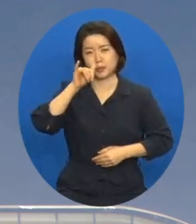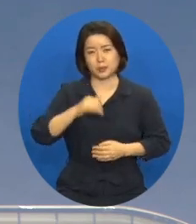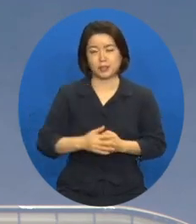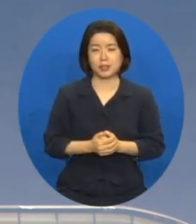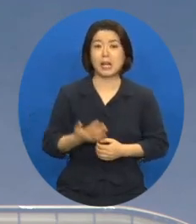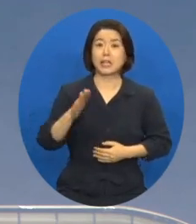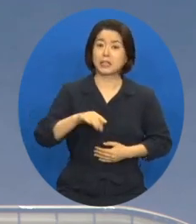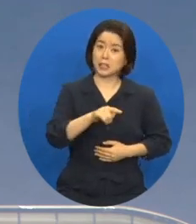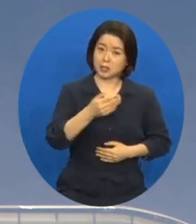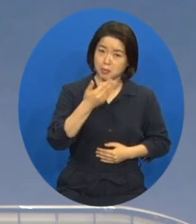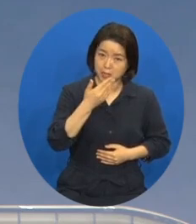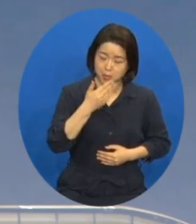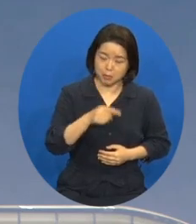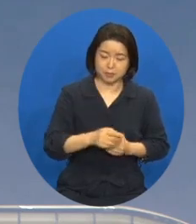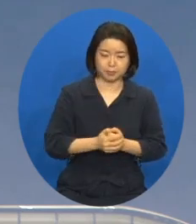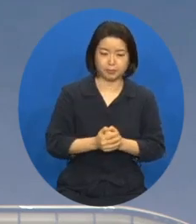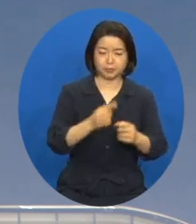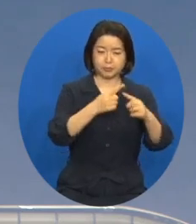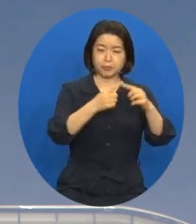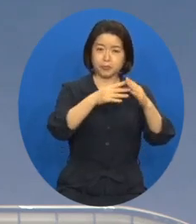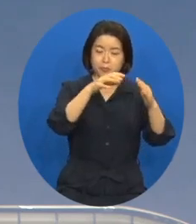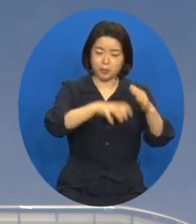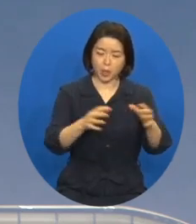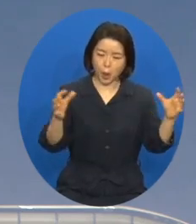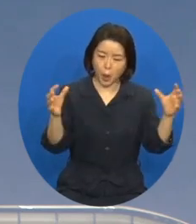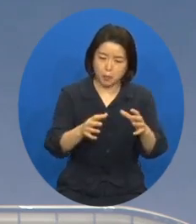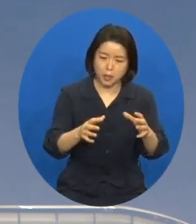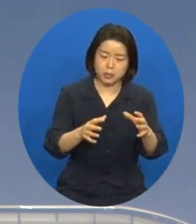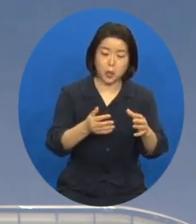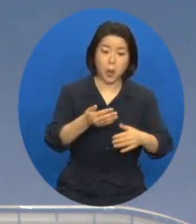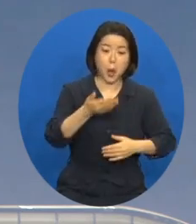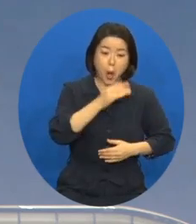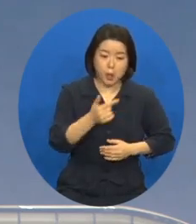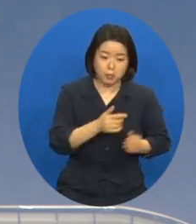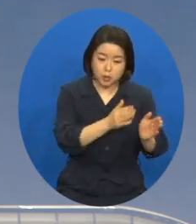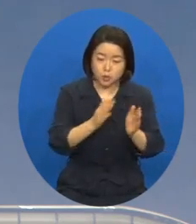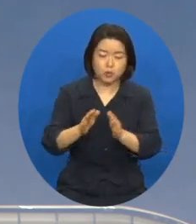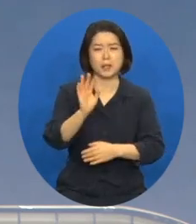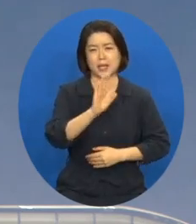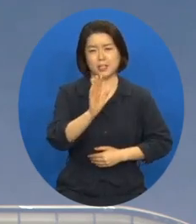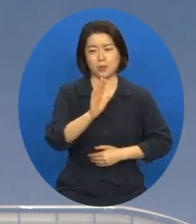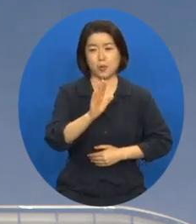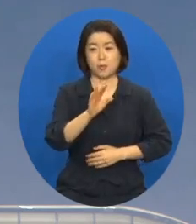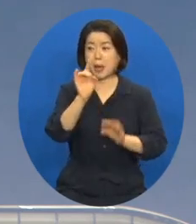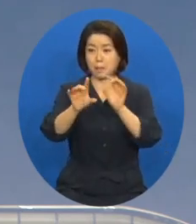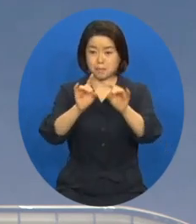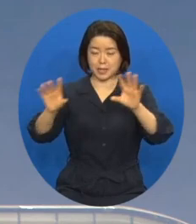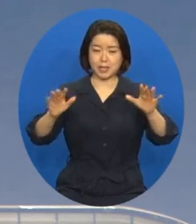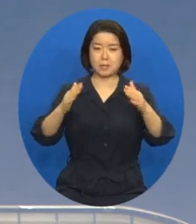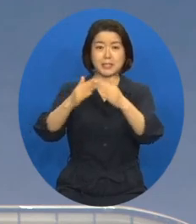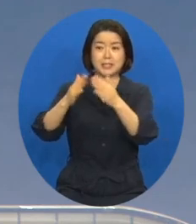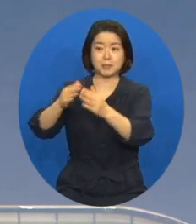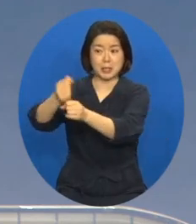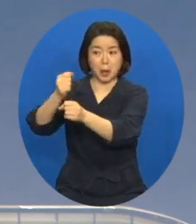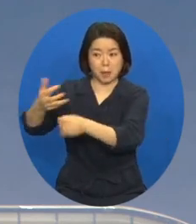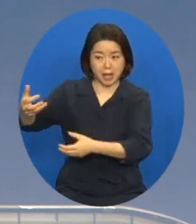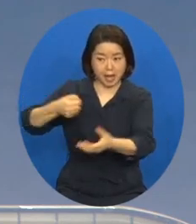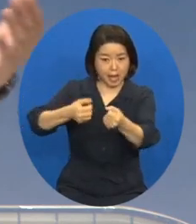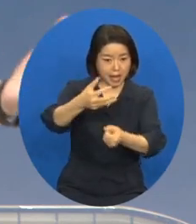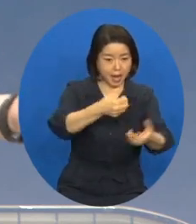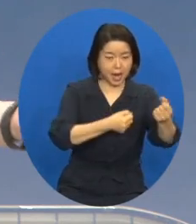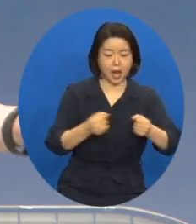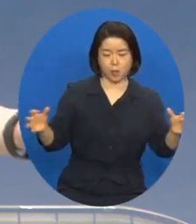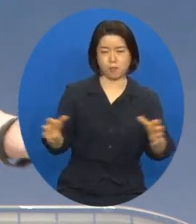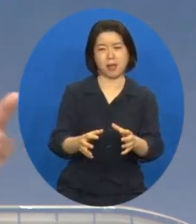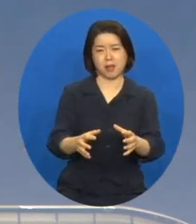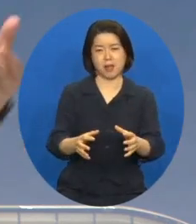그 식사는 교회에서 모여서 음식을 준비한 게 아니고 각자가 집에서 음식을 가지고 교회로 모였습니다.